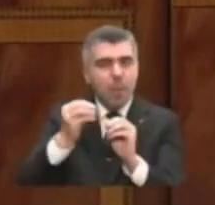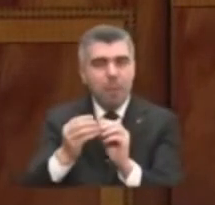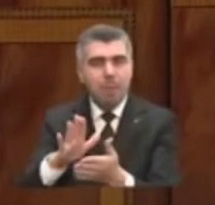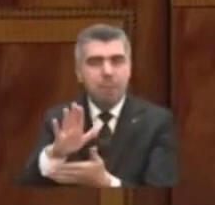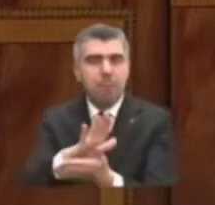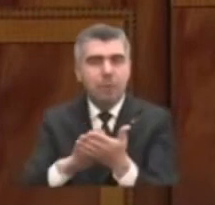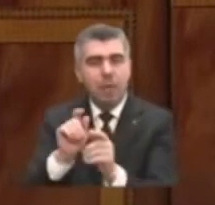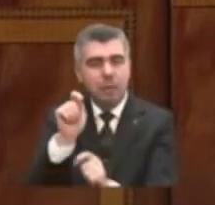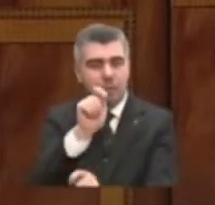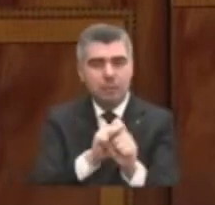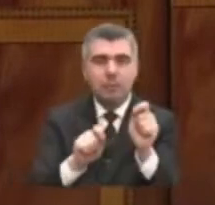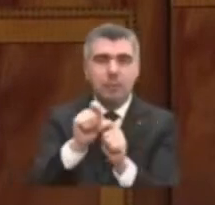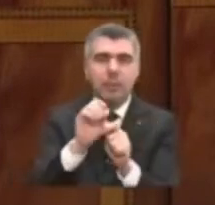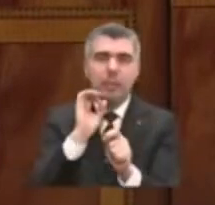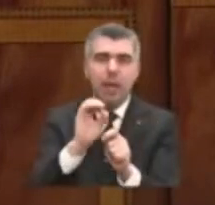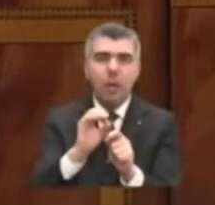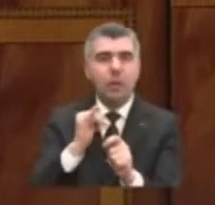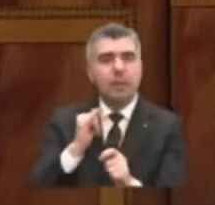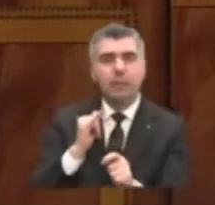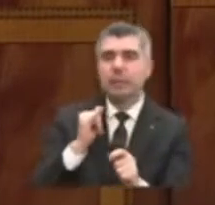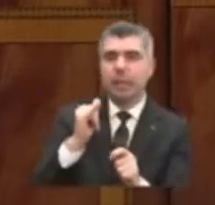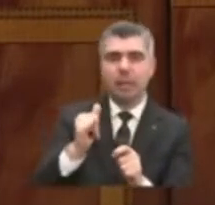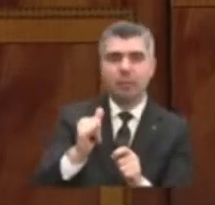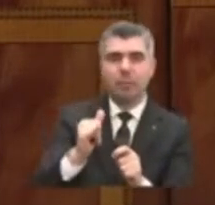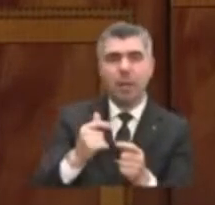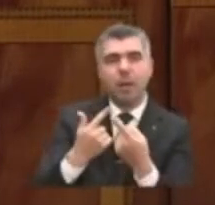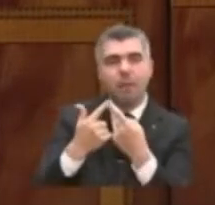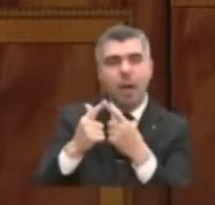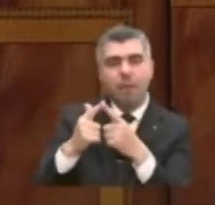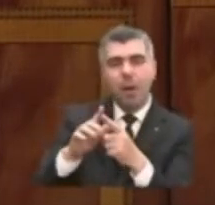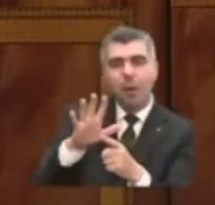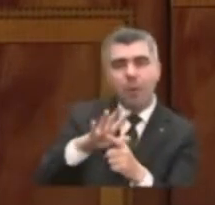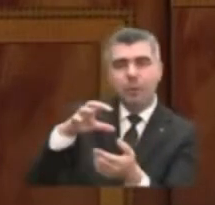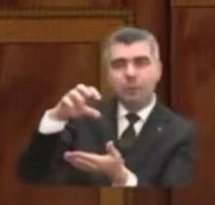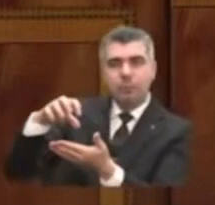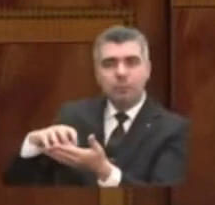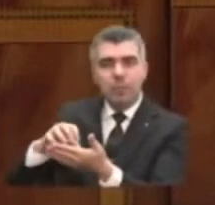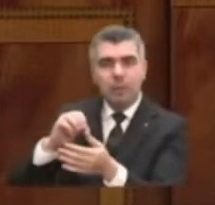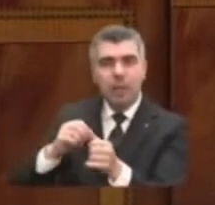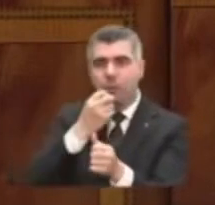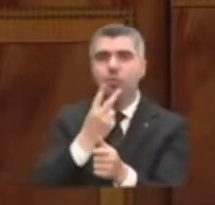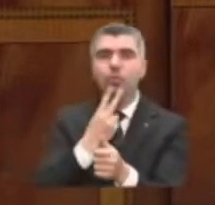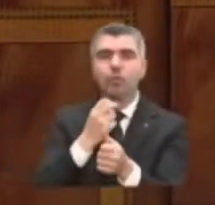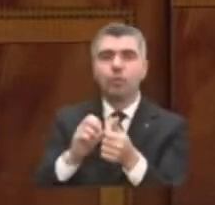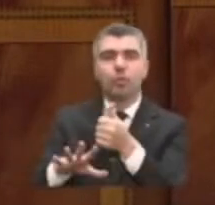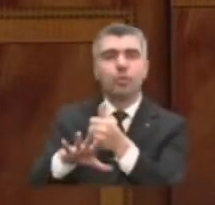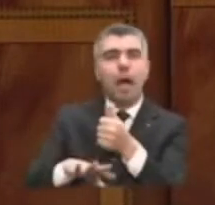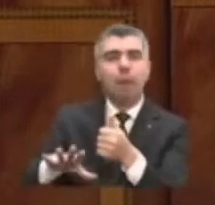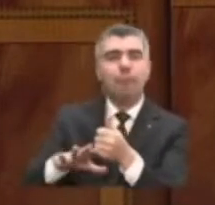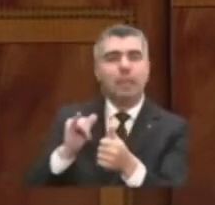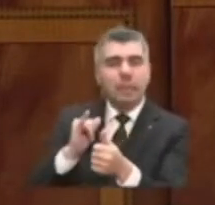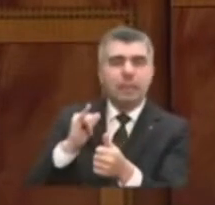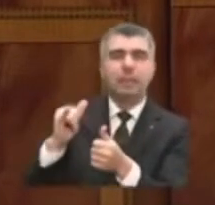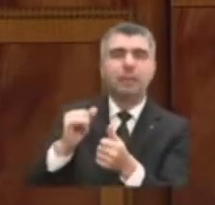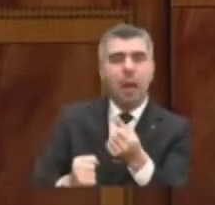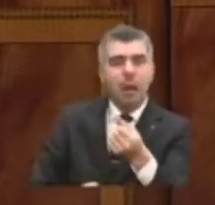المرتبطه بها والتي لا يتوانى قوى لا تسوانا قواه الحيه وابنائه البرره في اثارتها والدتها الى